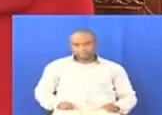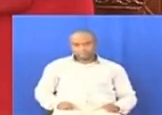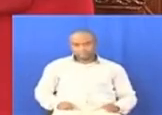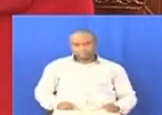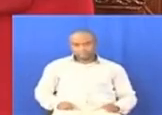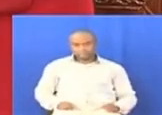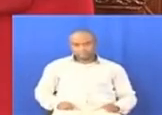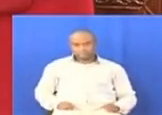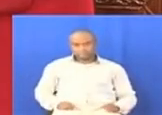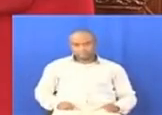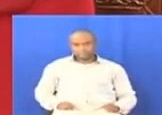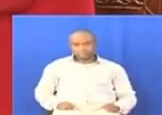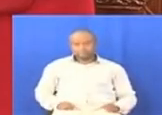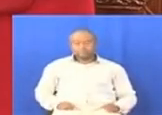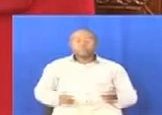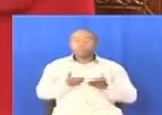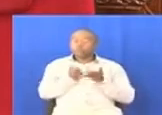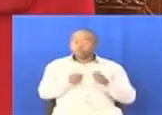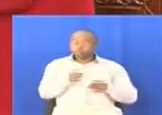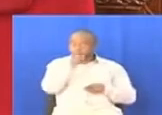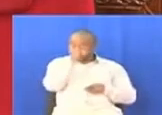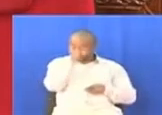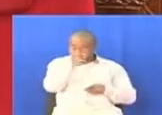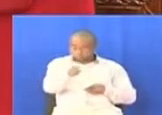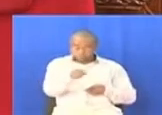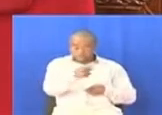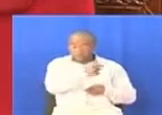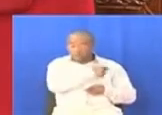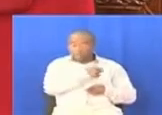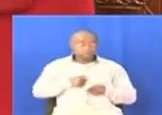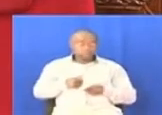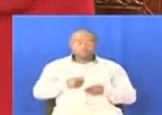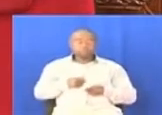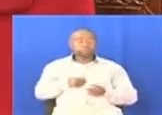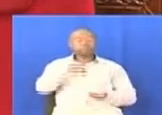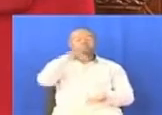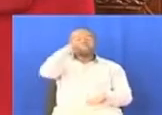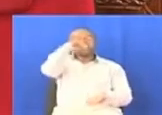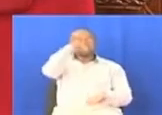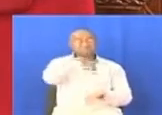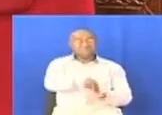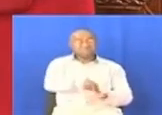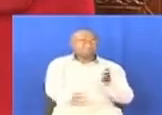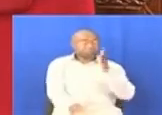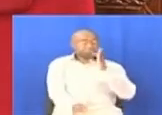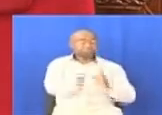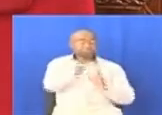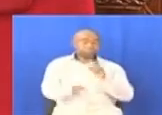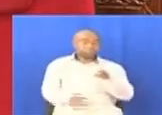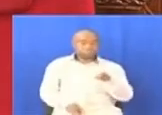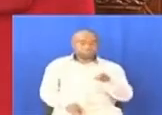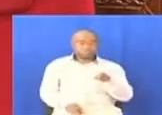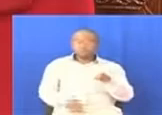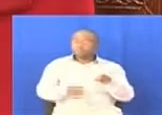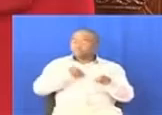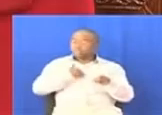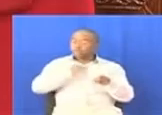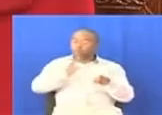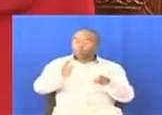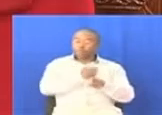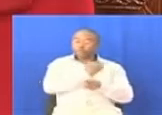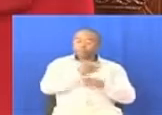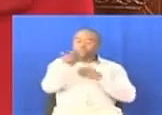kwa sababu amesimama katika viatu vyake sawasawa kuliondolea taifa hili